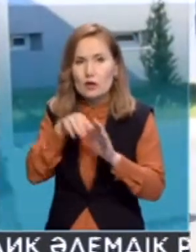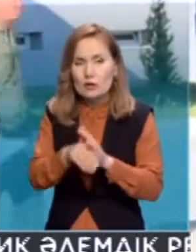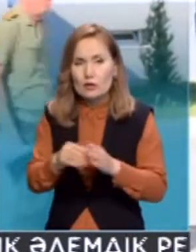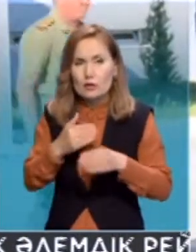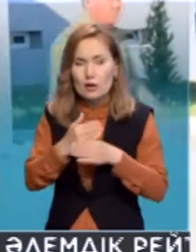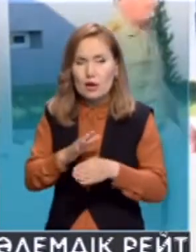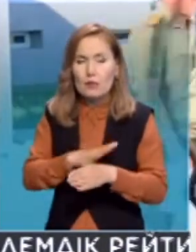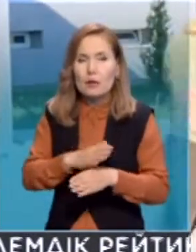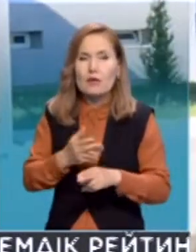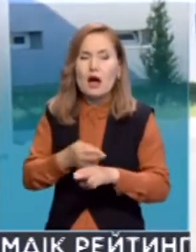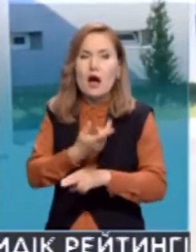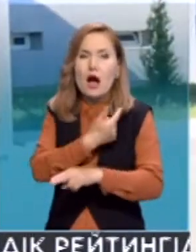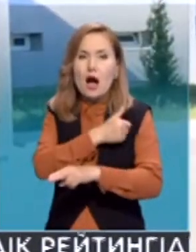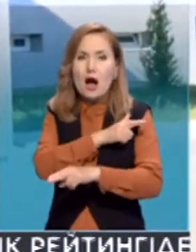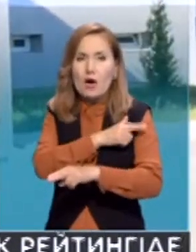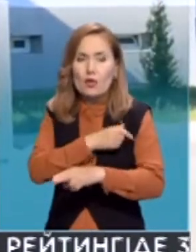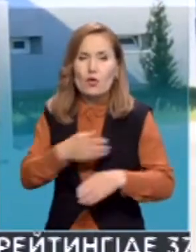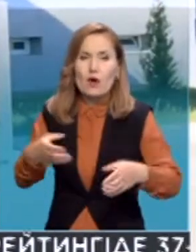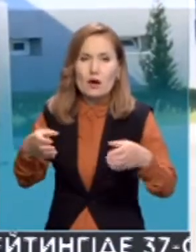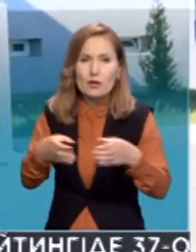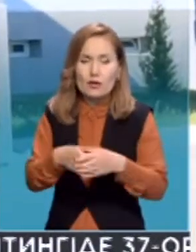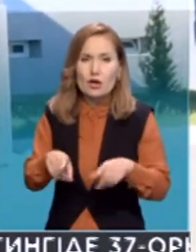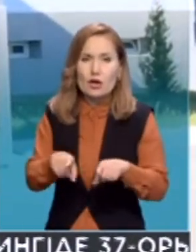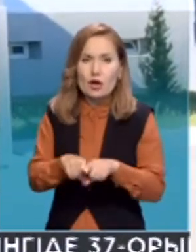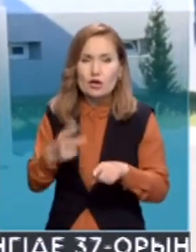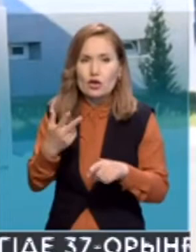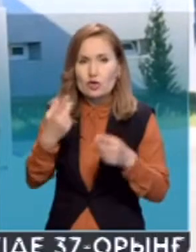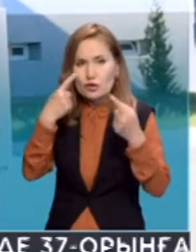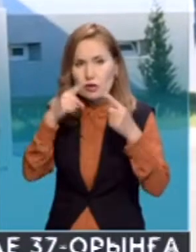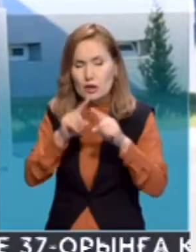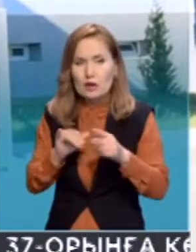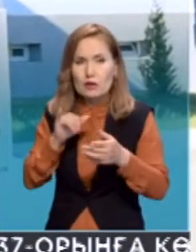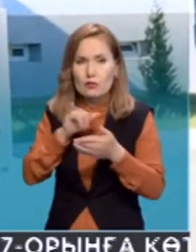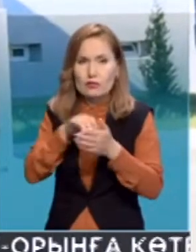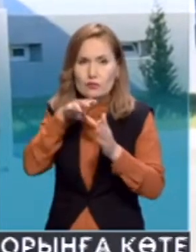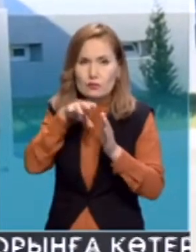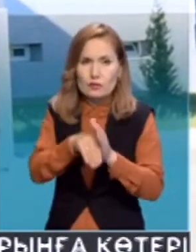ауруханадан 3 техника, 9 қызметкер жұмылдырылған болатын.